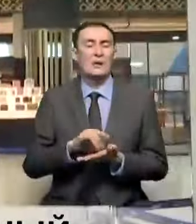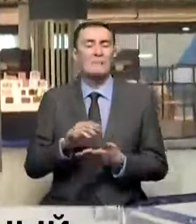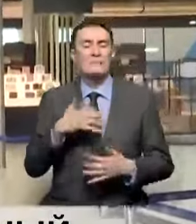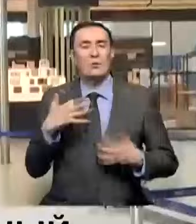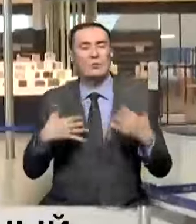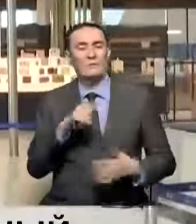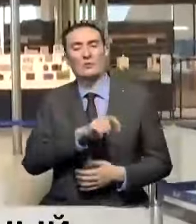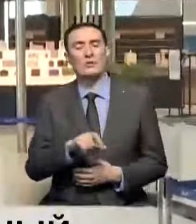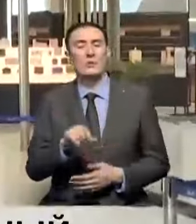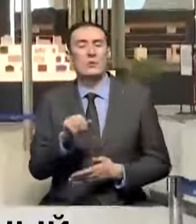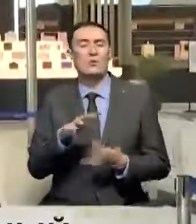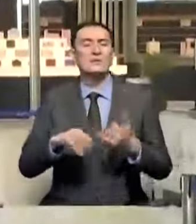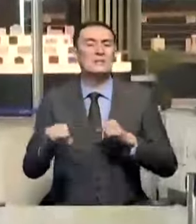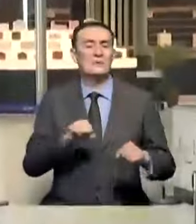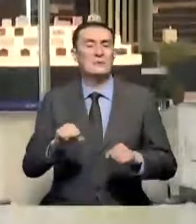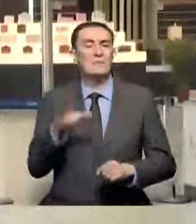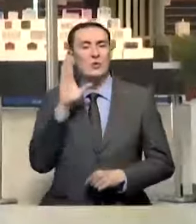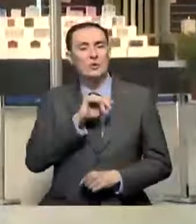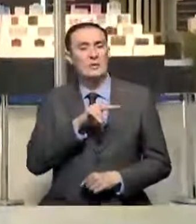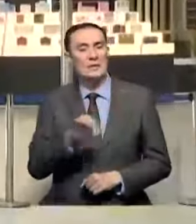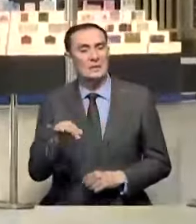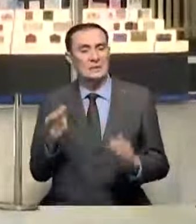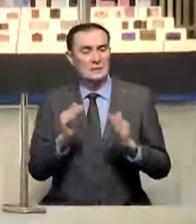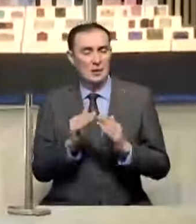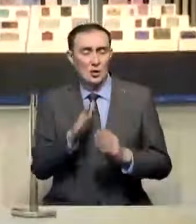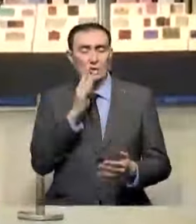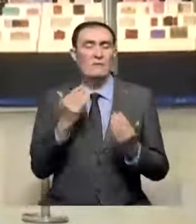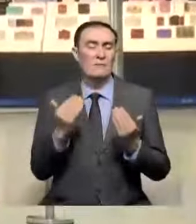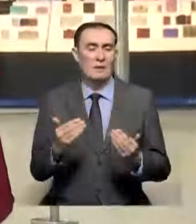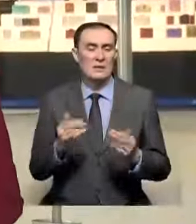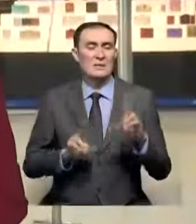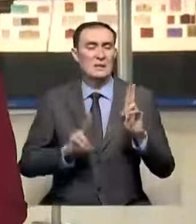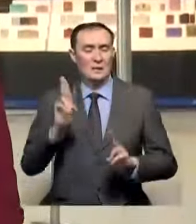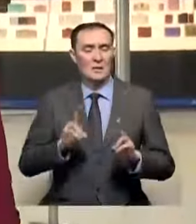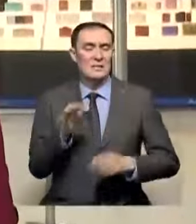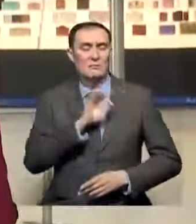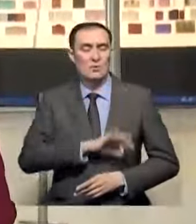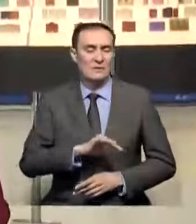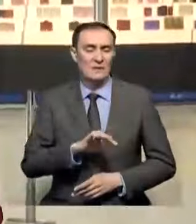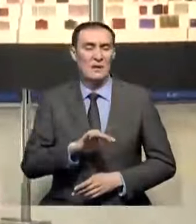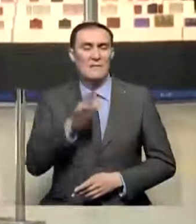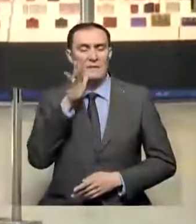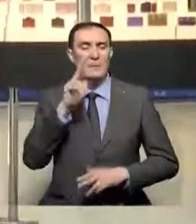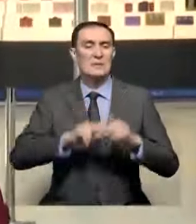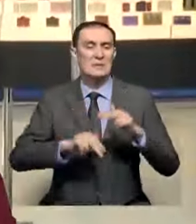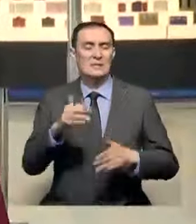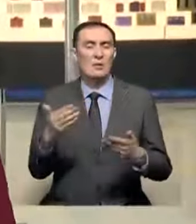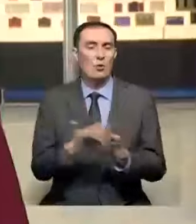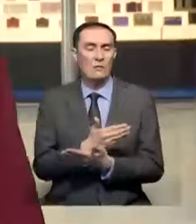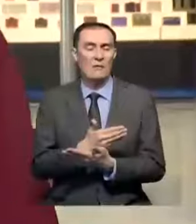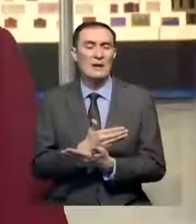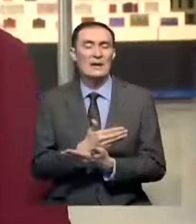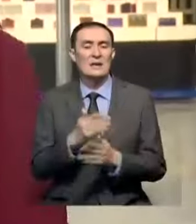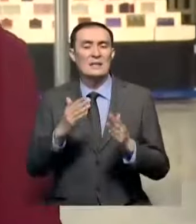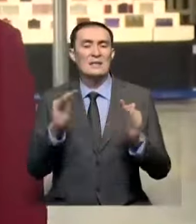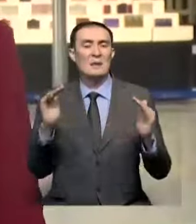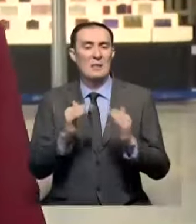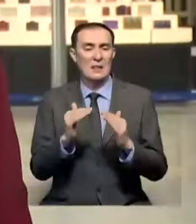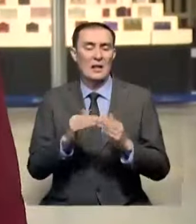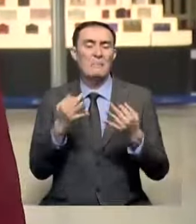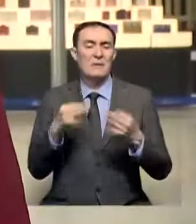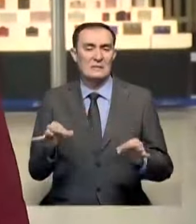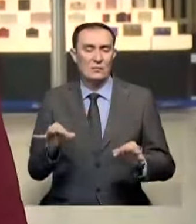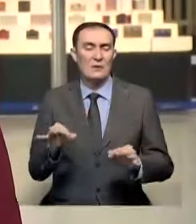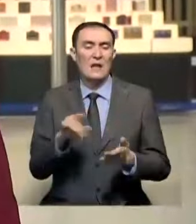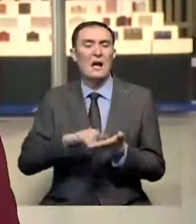алматинцев по поводу сейсмо устойчивости здания современные стандарты использованные при строительстве нового Мила позволят